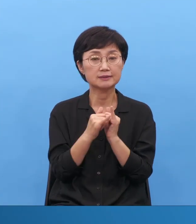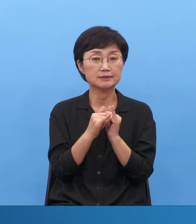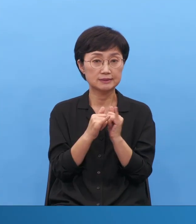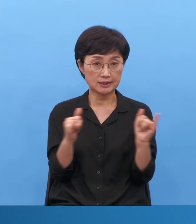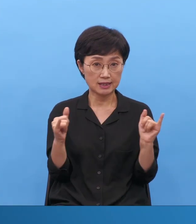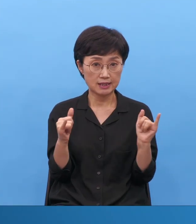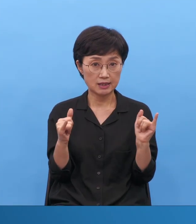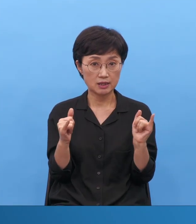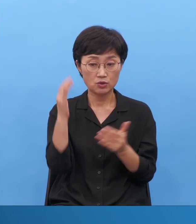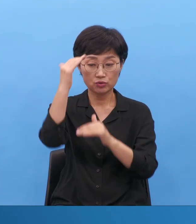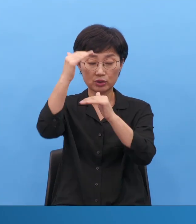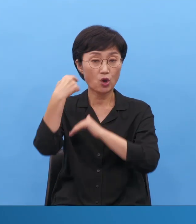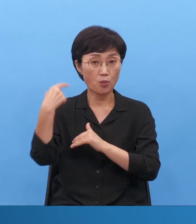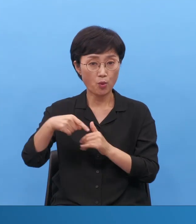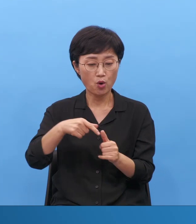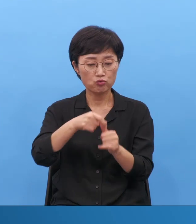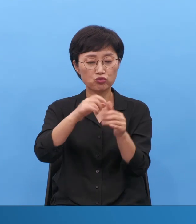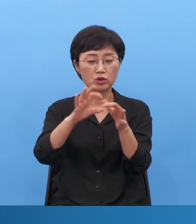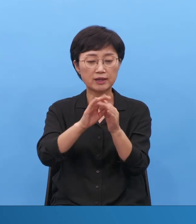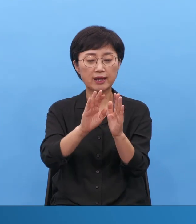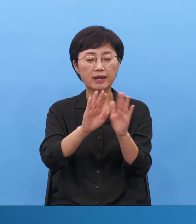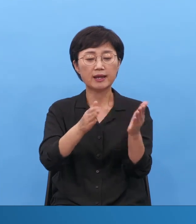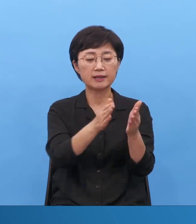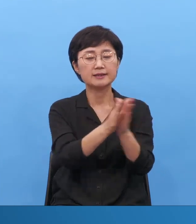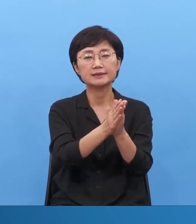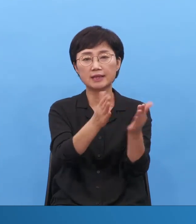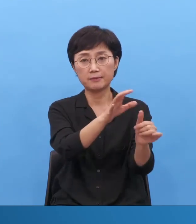구원의 길을 교재로 강의가 진행되고 있습니다.